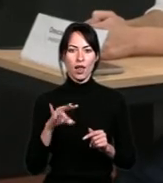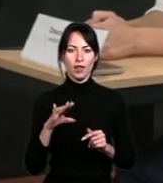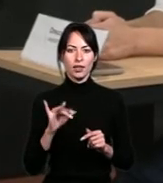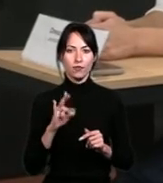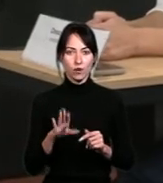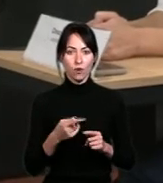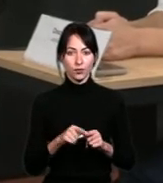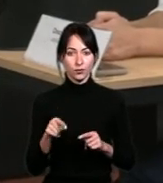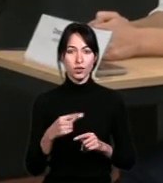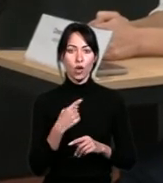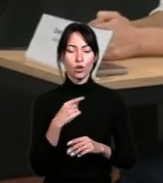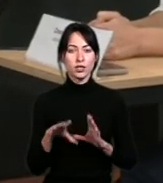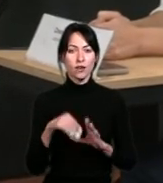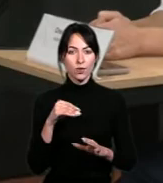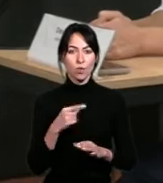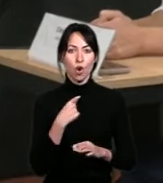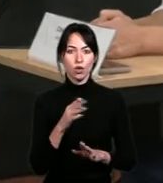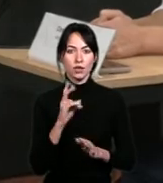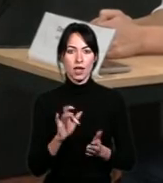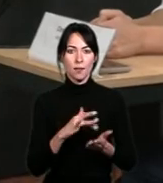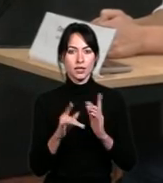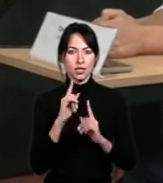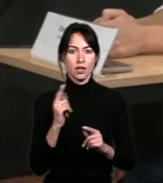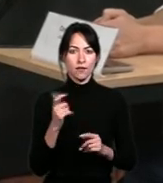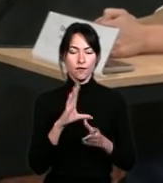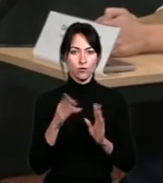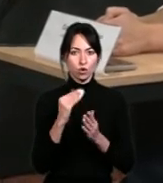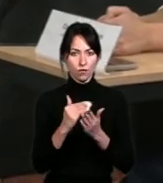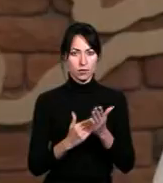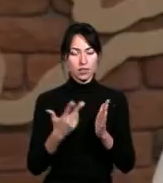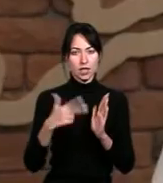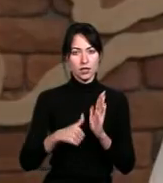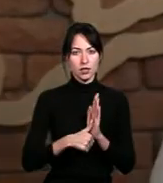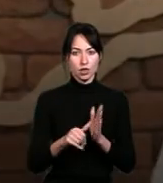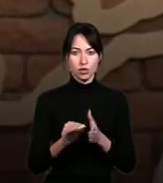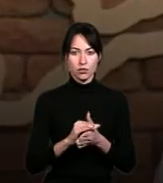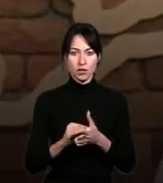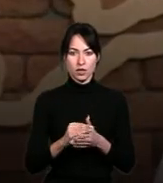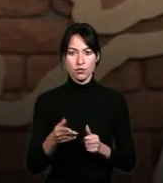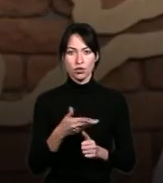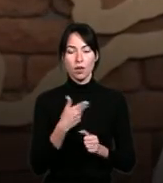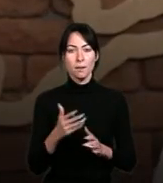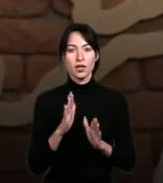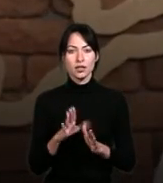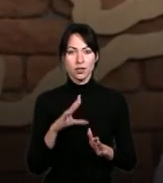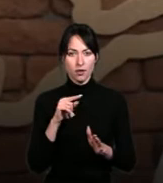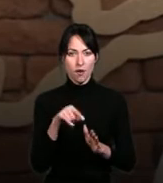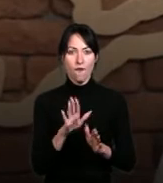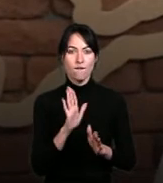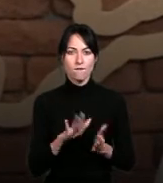регіоні «Голос» йде лише до міськради Харкова. Усього в списках 36 прізвищ. Ми йдемо тільки в міську раду.